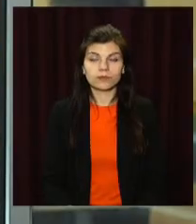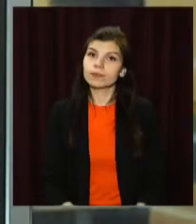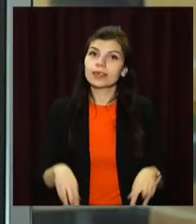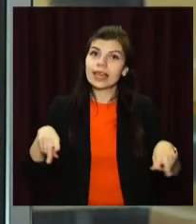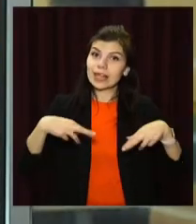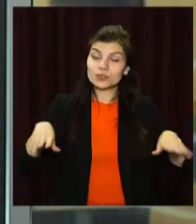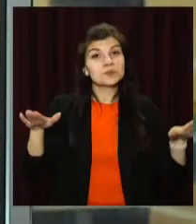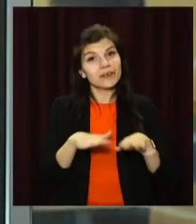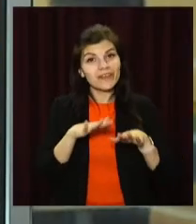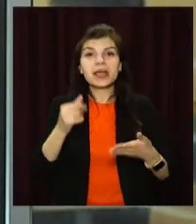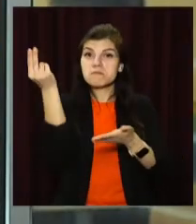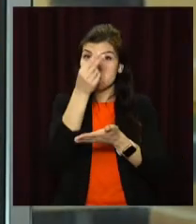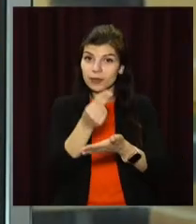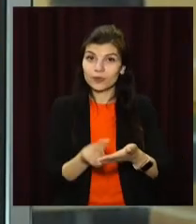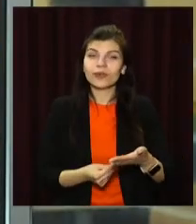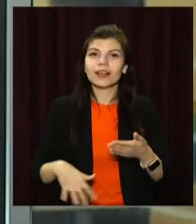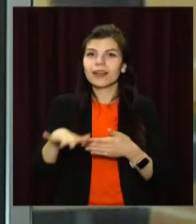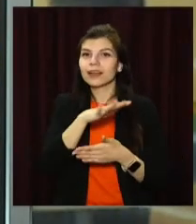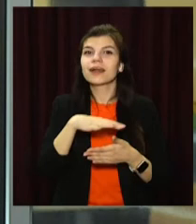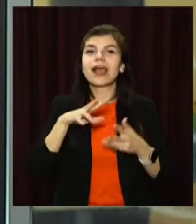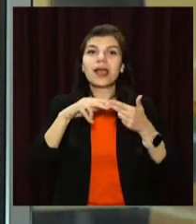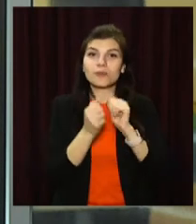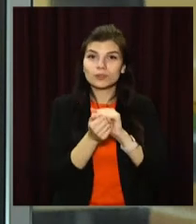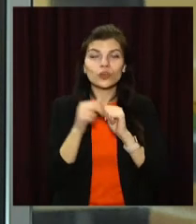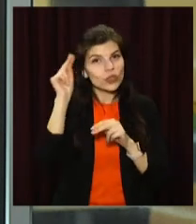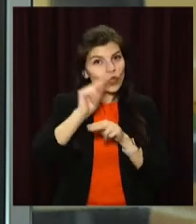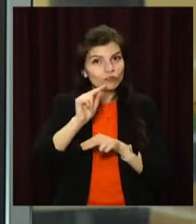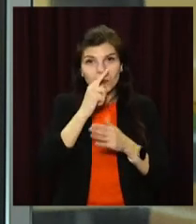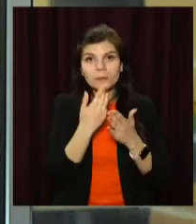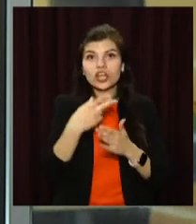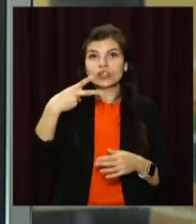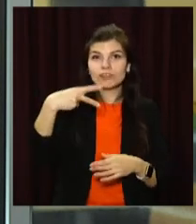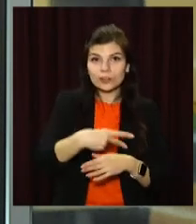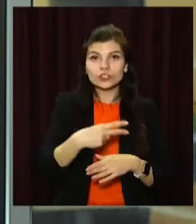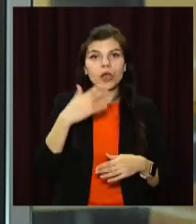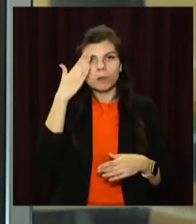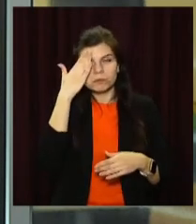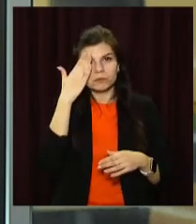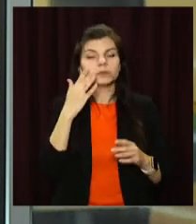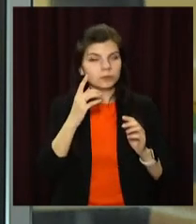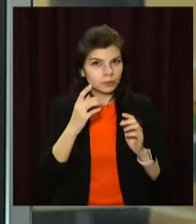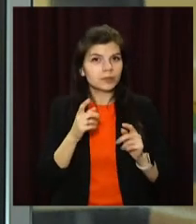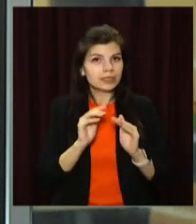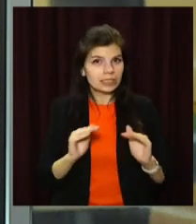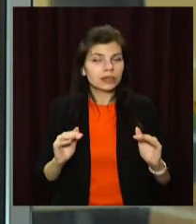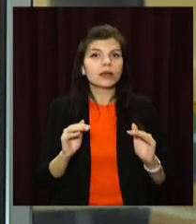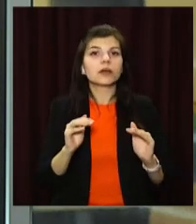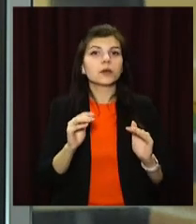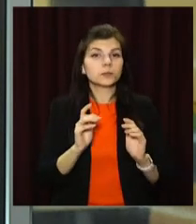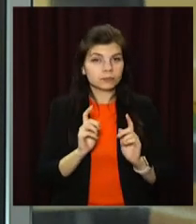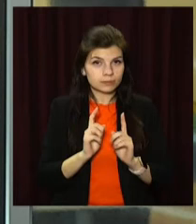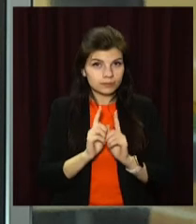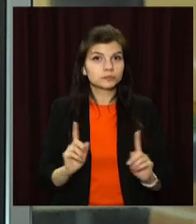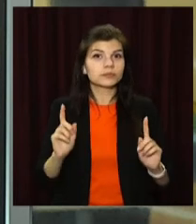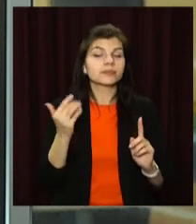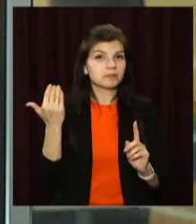Танцюють, співають та малюють. У мистецьких закладах Кам'янського навчаються майже 2000 обдарованих дітей, причетні до їхніх здобутків